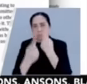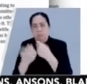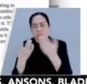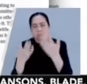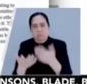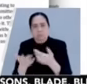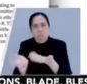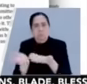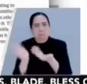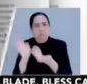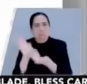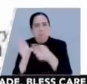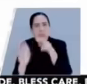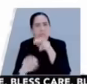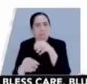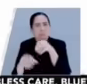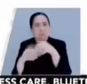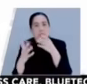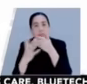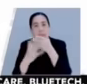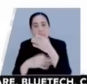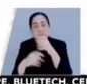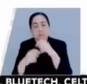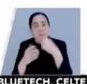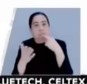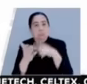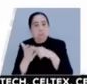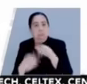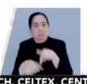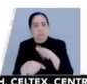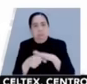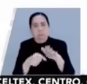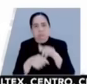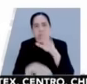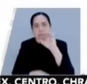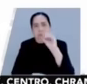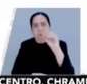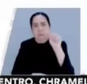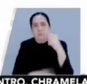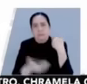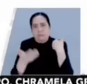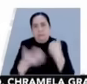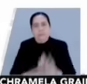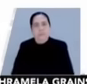maberipika sa pamamagitan ng mga report ng COA.